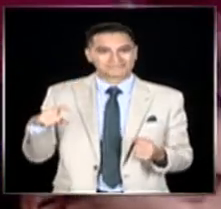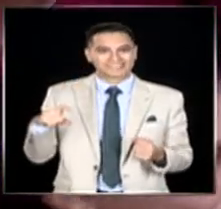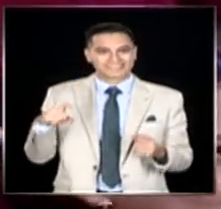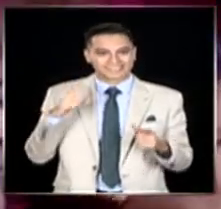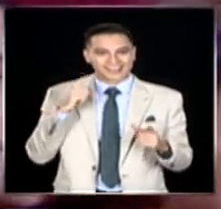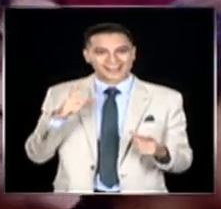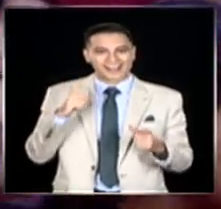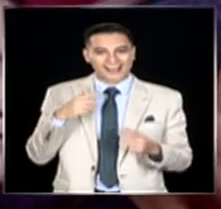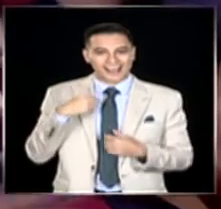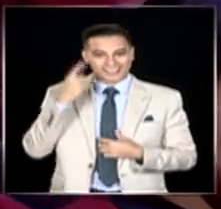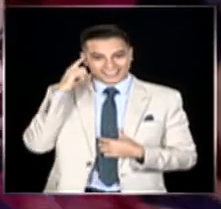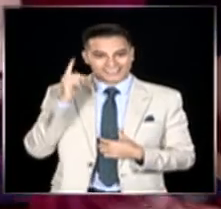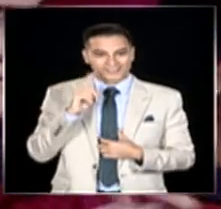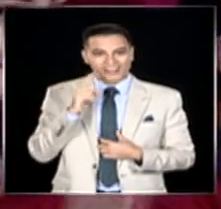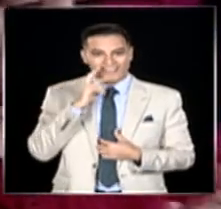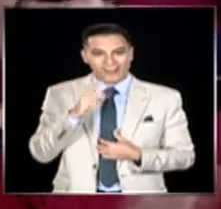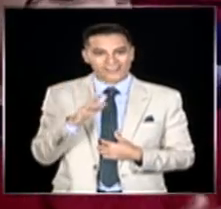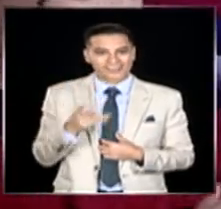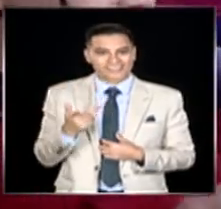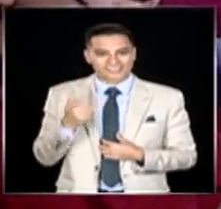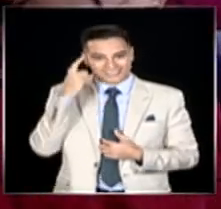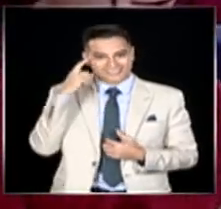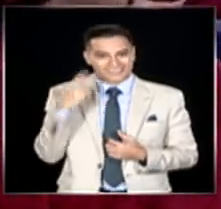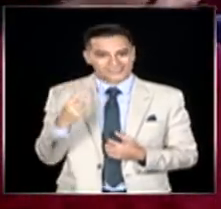أنا مش عارف والله.